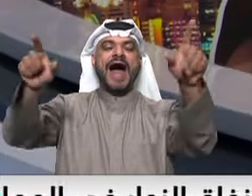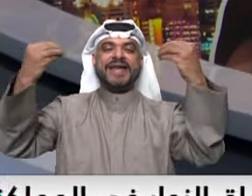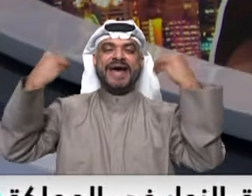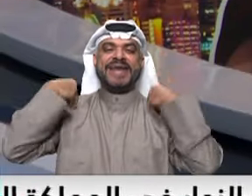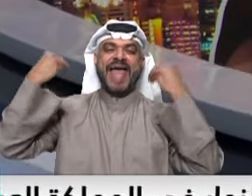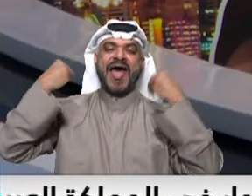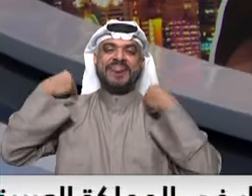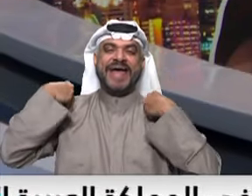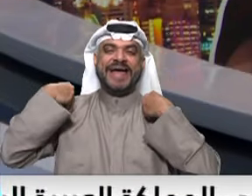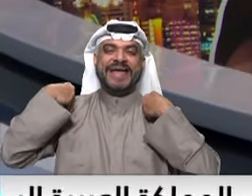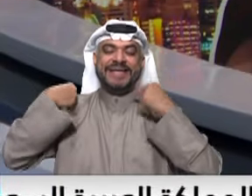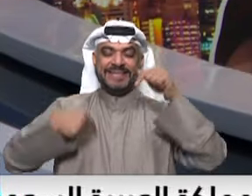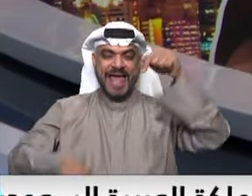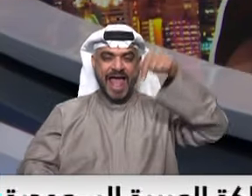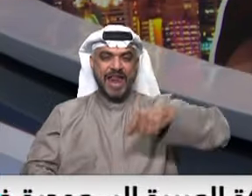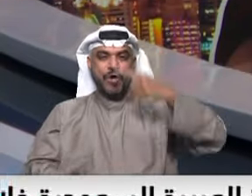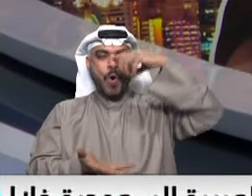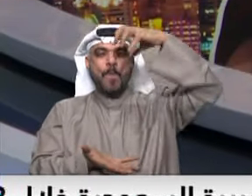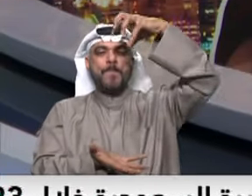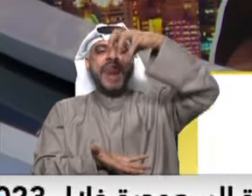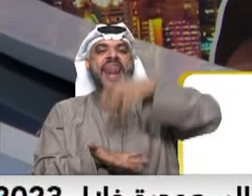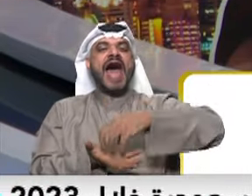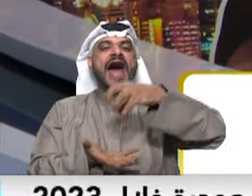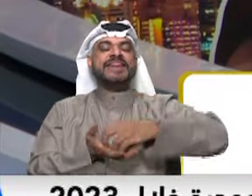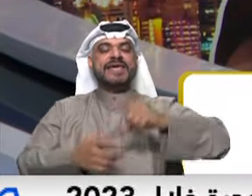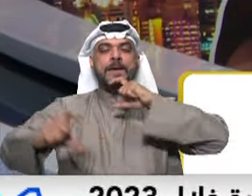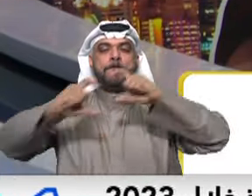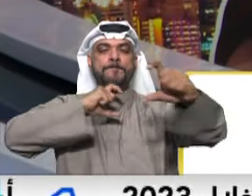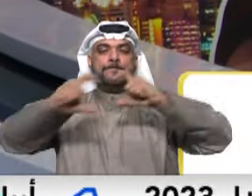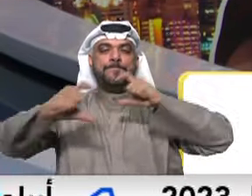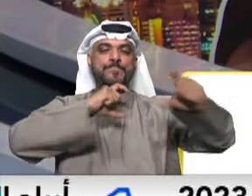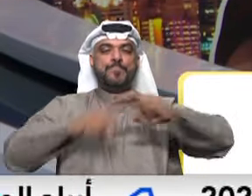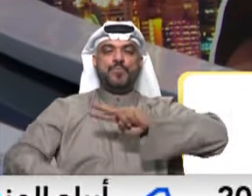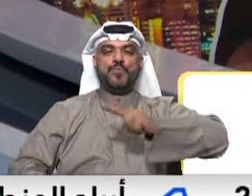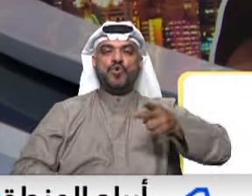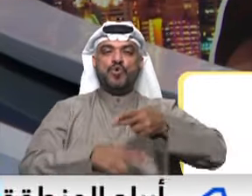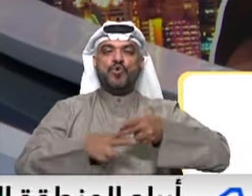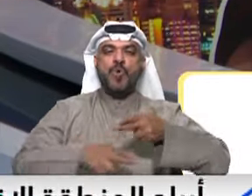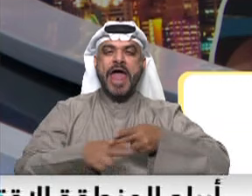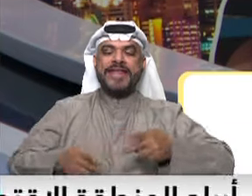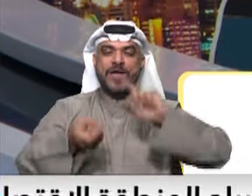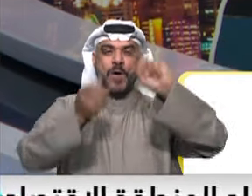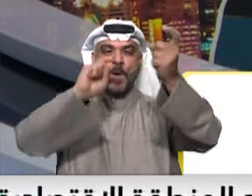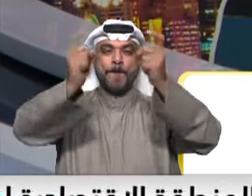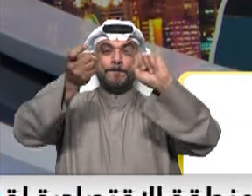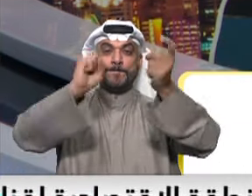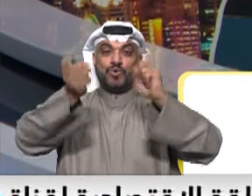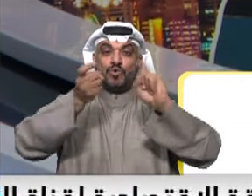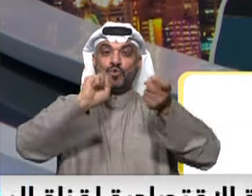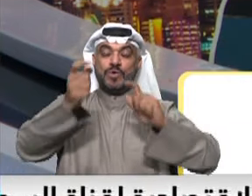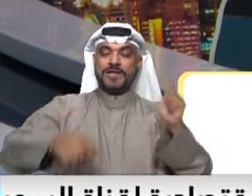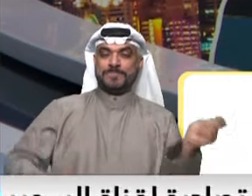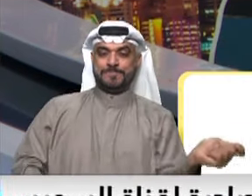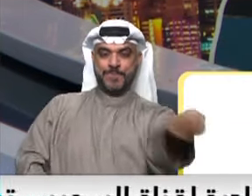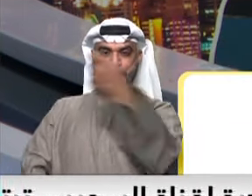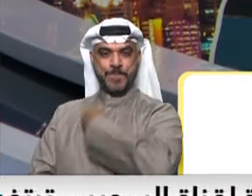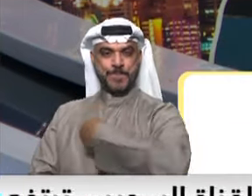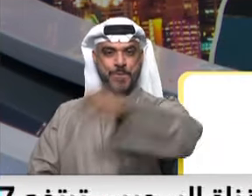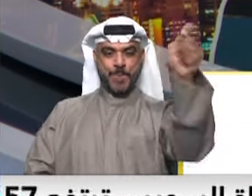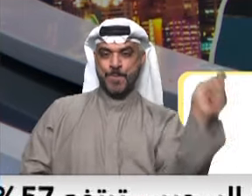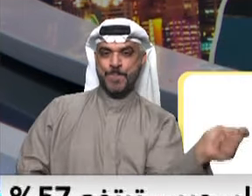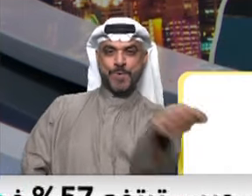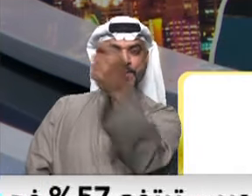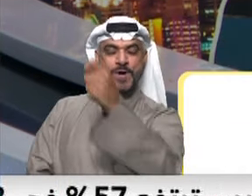اختتم نادي المصارف بطولة البادل الثانية والتي أقيمت على ملاعب نادي اليرموك بنجاح كبير وسط مشاركة